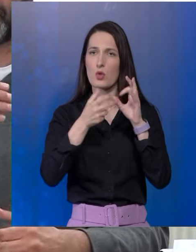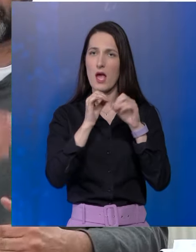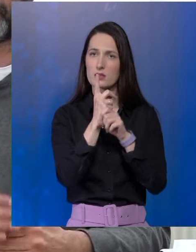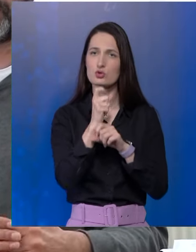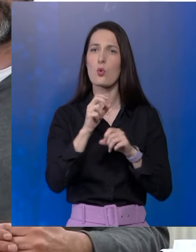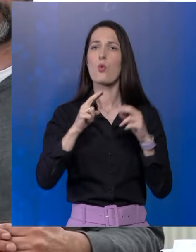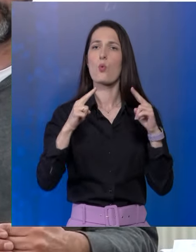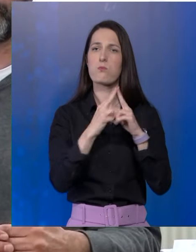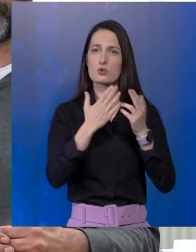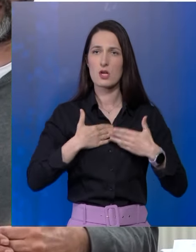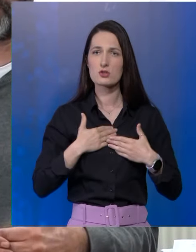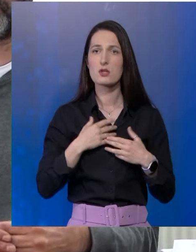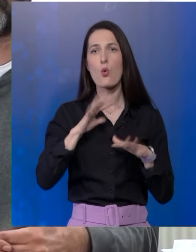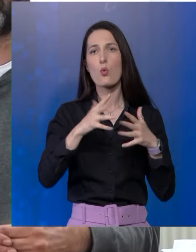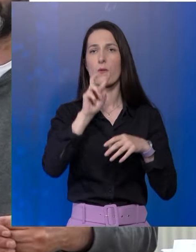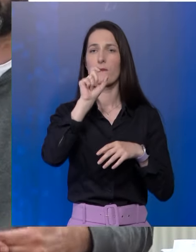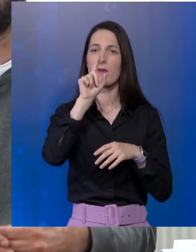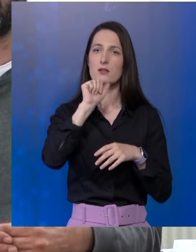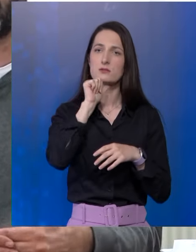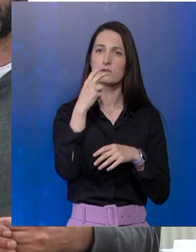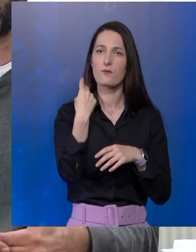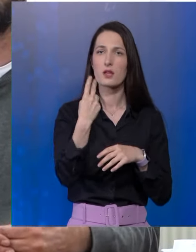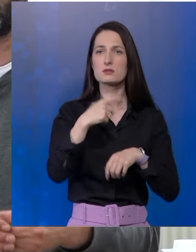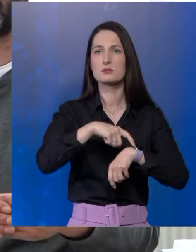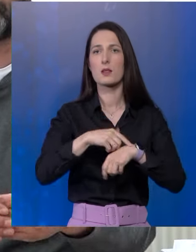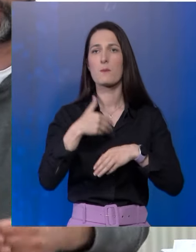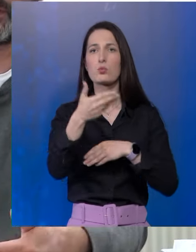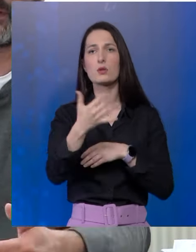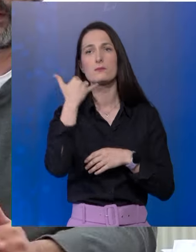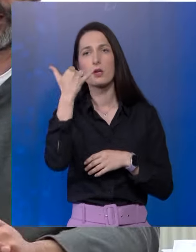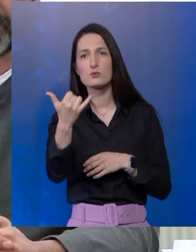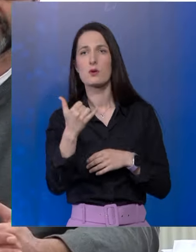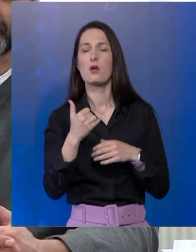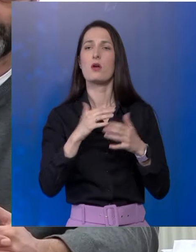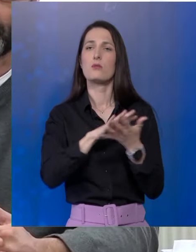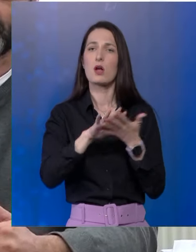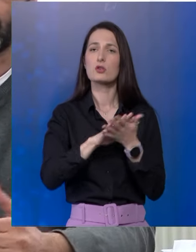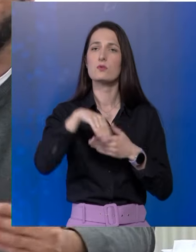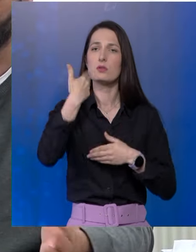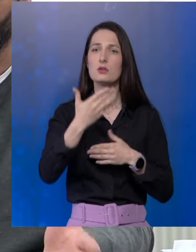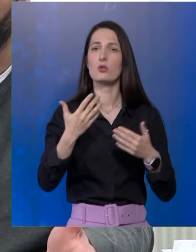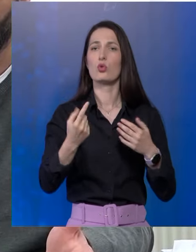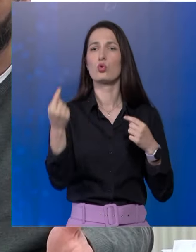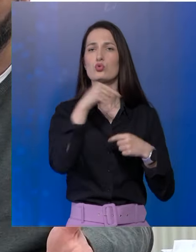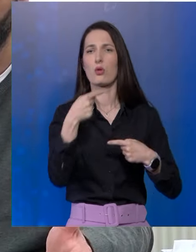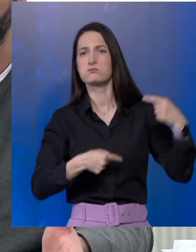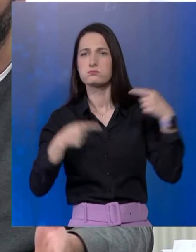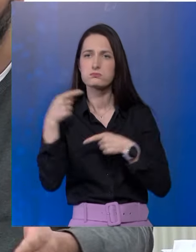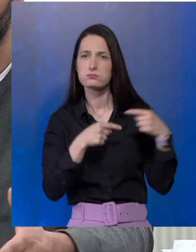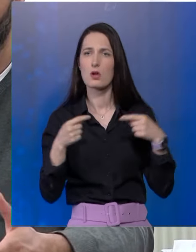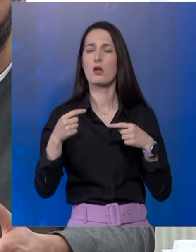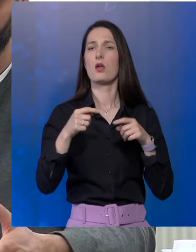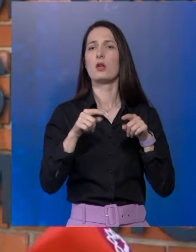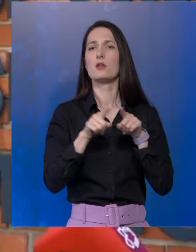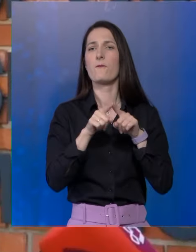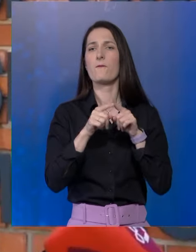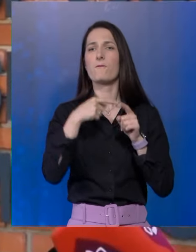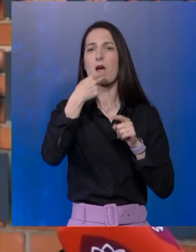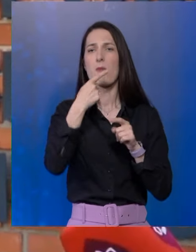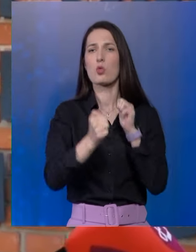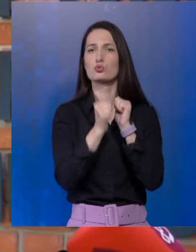sati 20 minuta putem telefonske linije vodio razgovor, te da je došlo do rasprave i verbalnog sukoba između njega i Hamdije